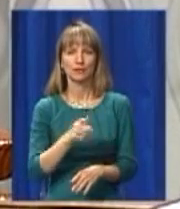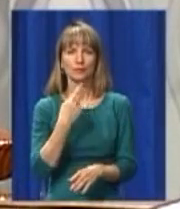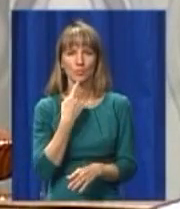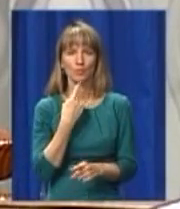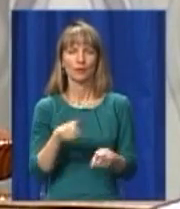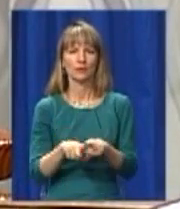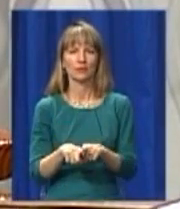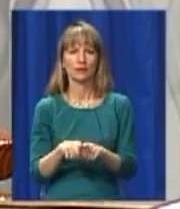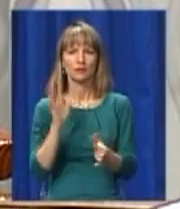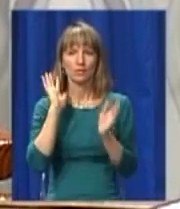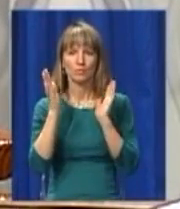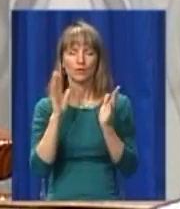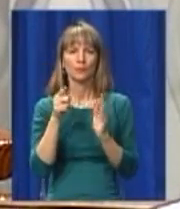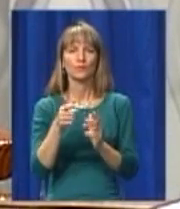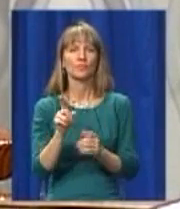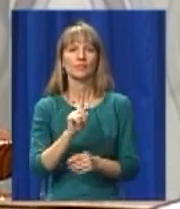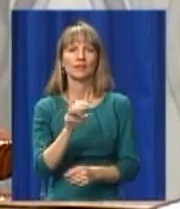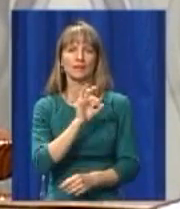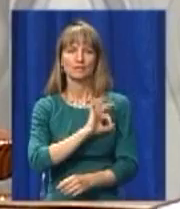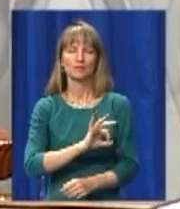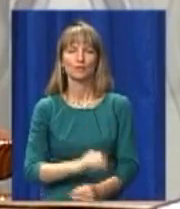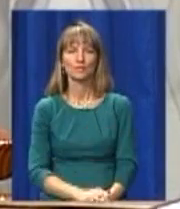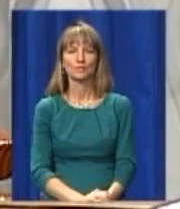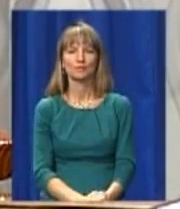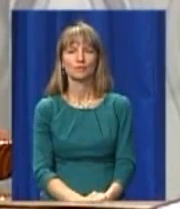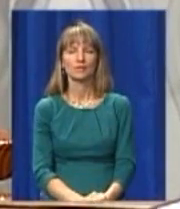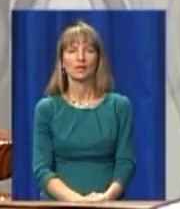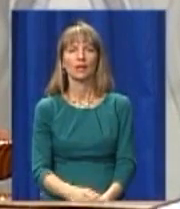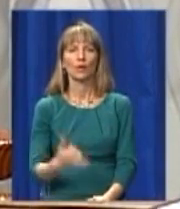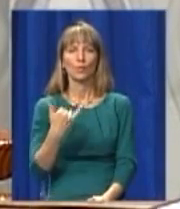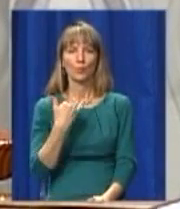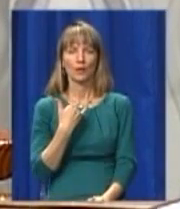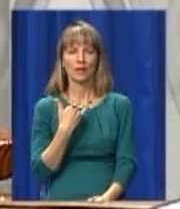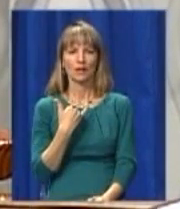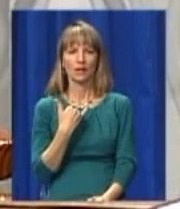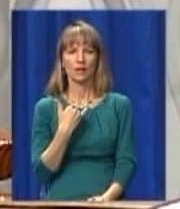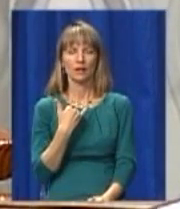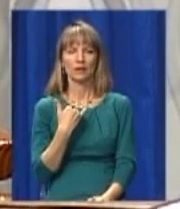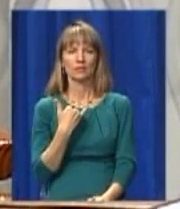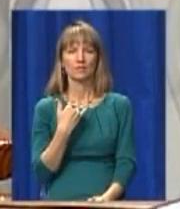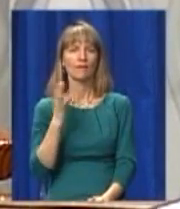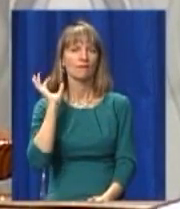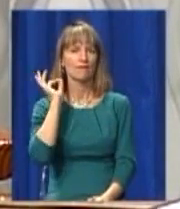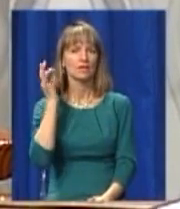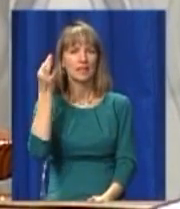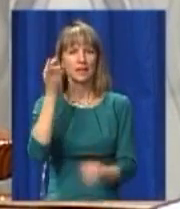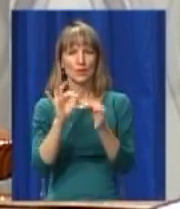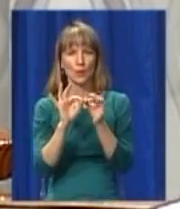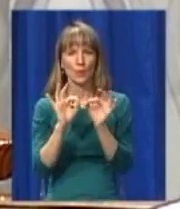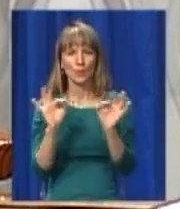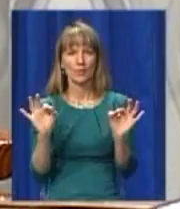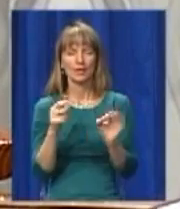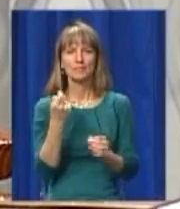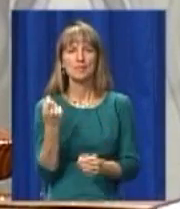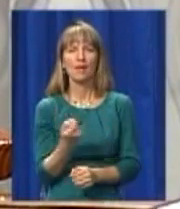таким? Чим ти взагалі користуєшся? Я? Ну, у мене волосы не тоненькі, виходить, і їх